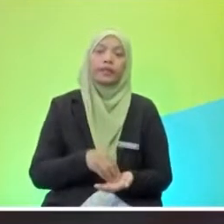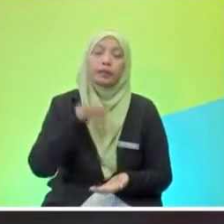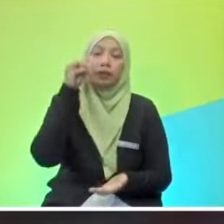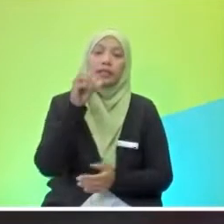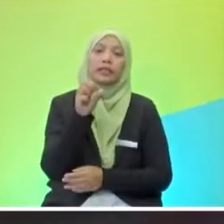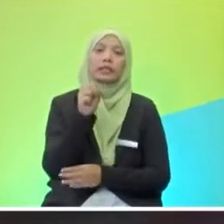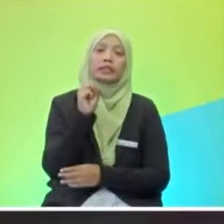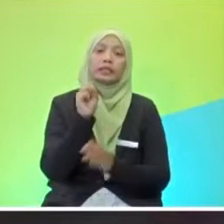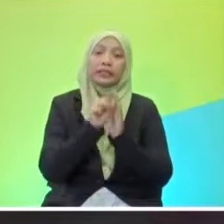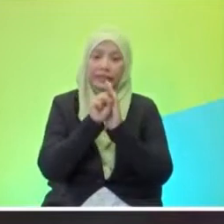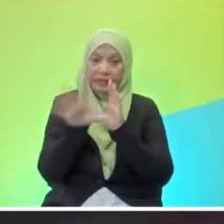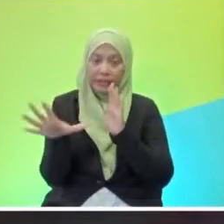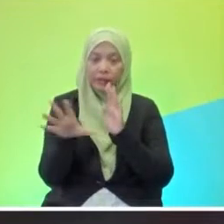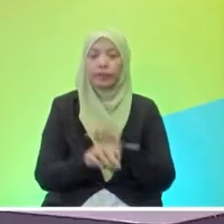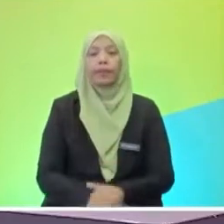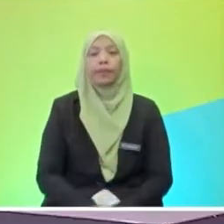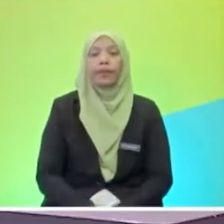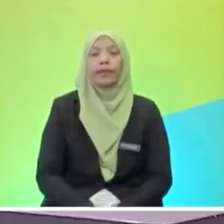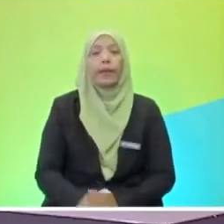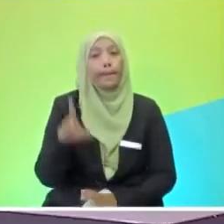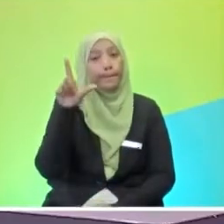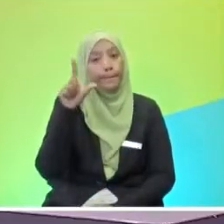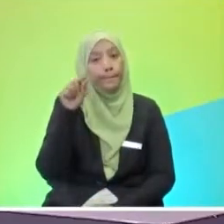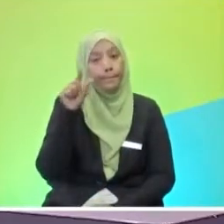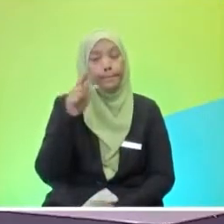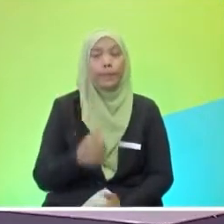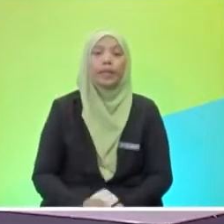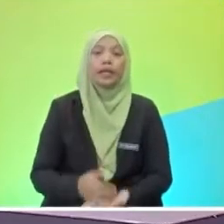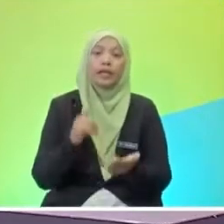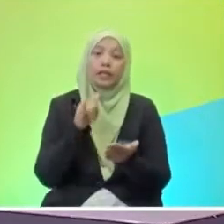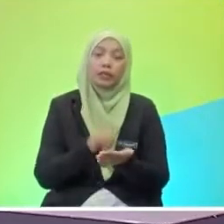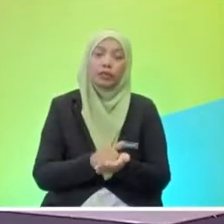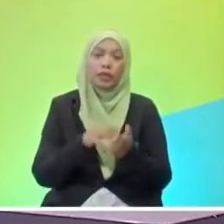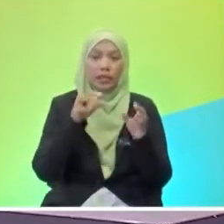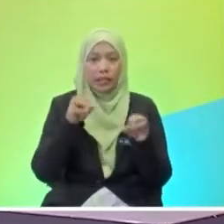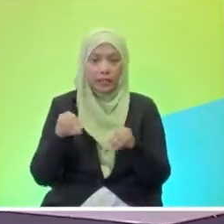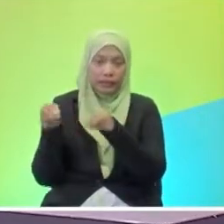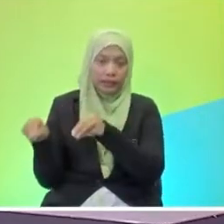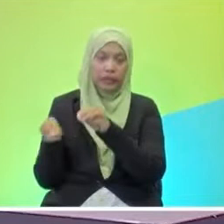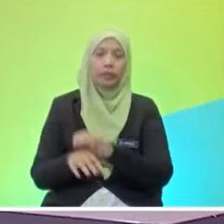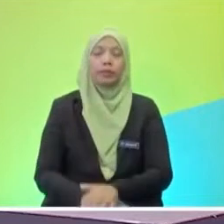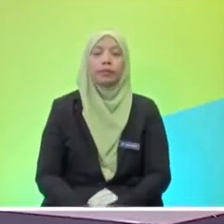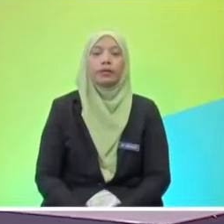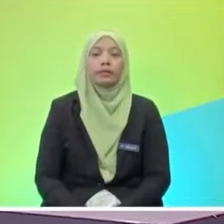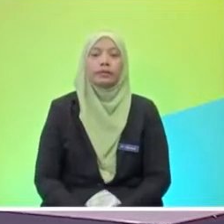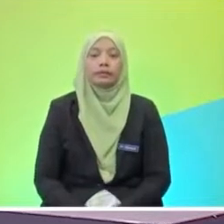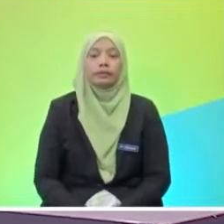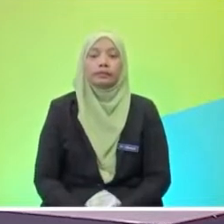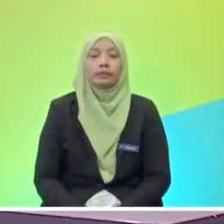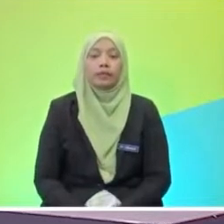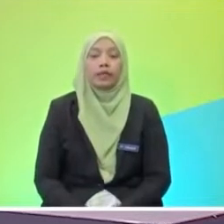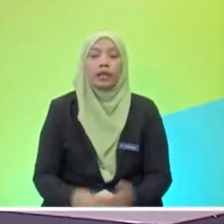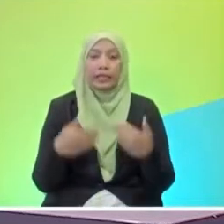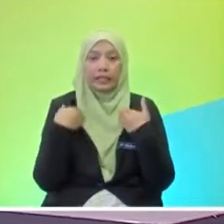sisa bahagian sistem pepel oke itu pengasingan maknanya kita kena asingkan oke Ada